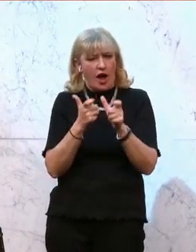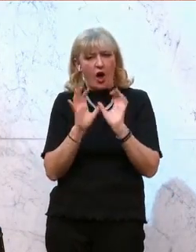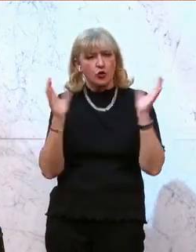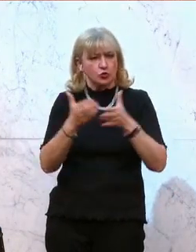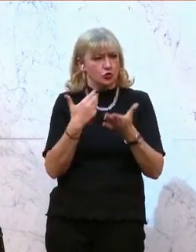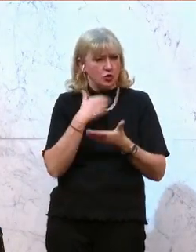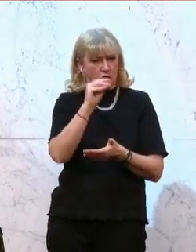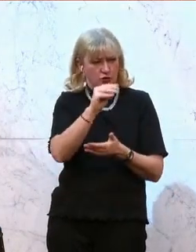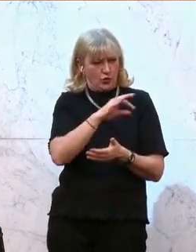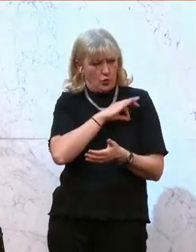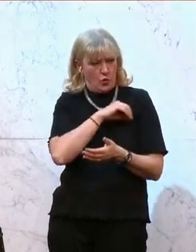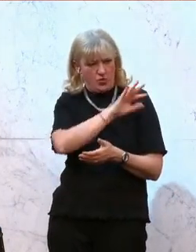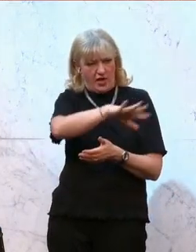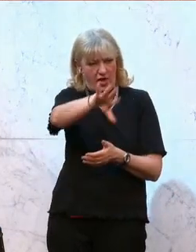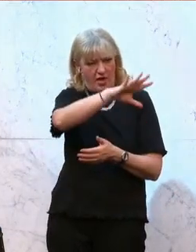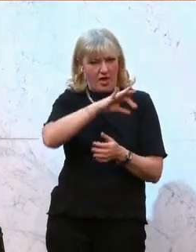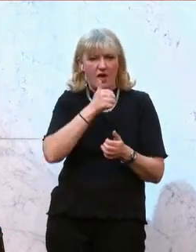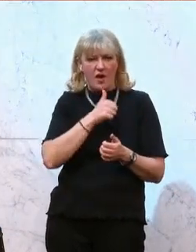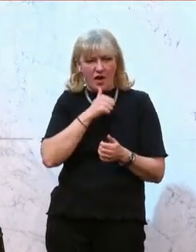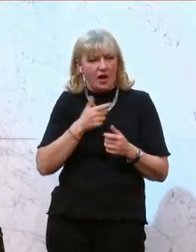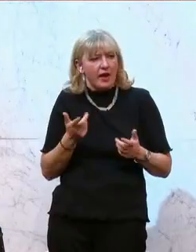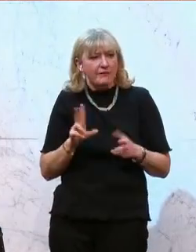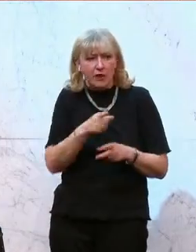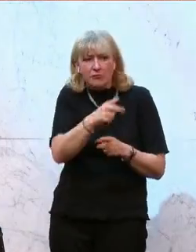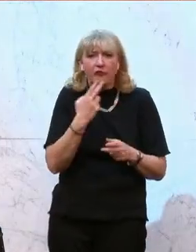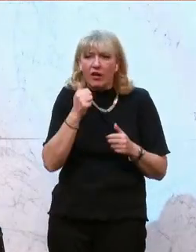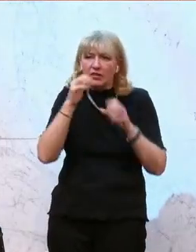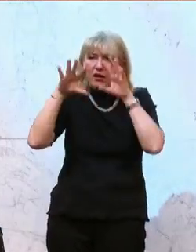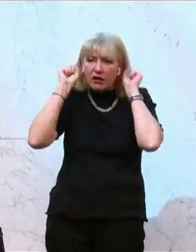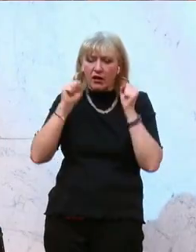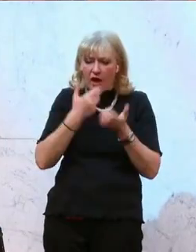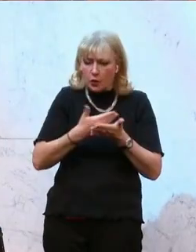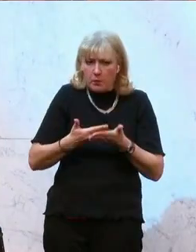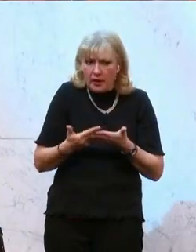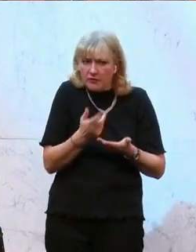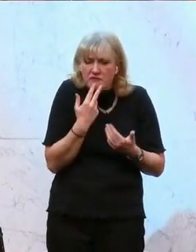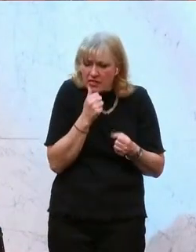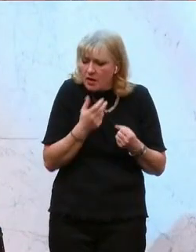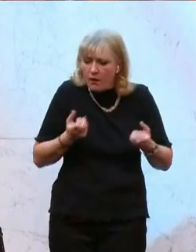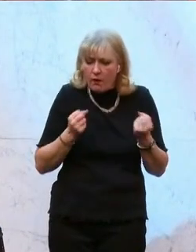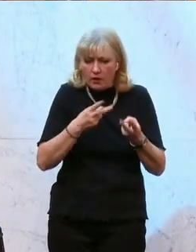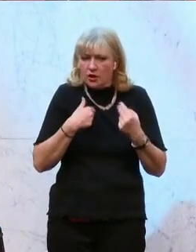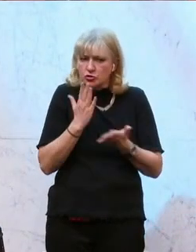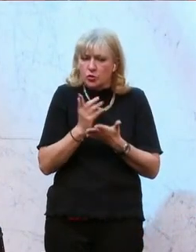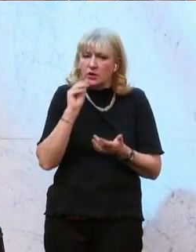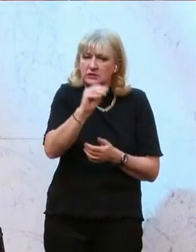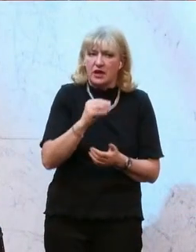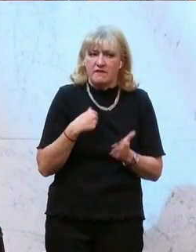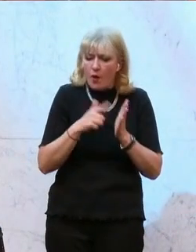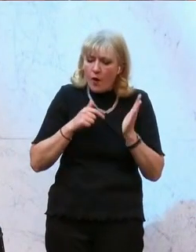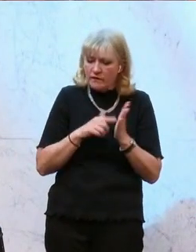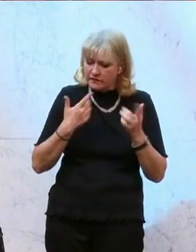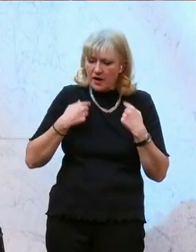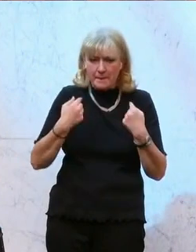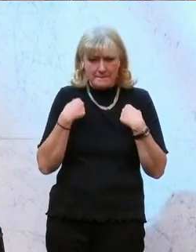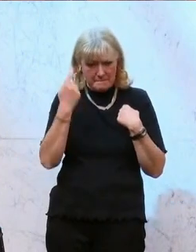von den Grünen, wenn man Argumente nicht zur Kenntnis nehmen will, will man sie halt nicht zur Kenntnis nehmen. Und ich habe Ihnen mehrfach gesagt, um was es uns bei